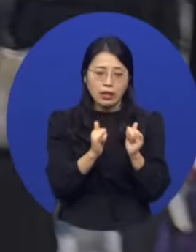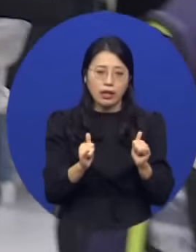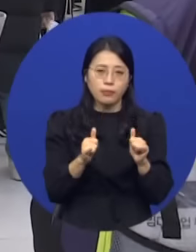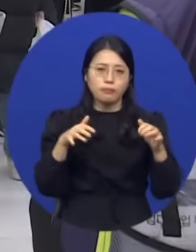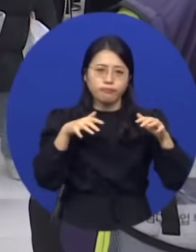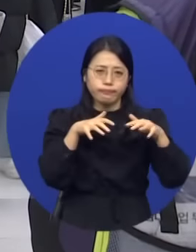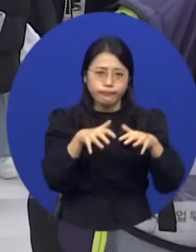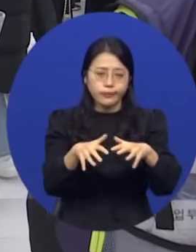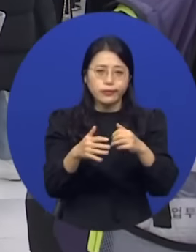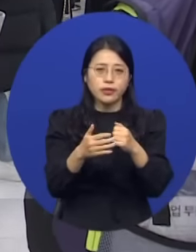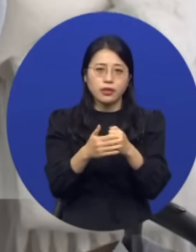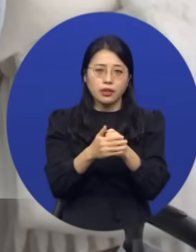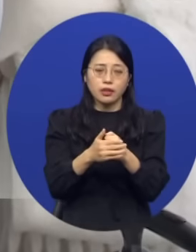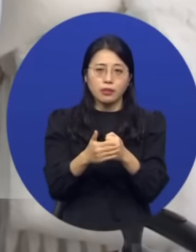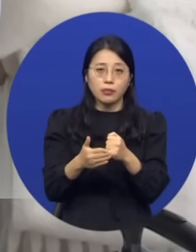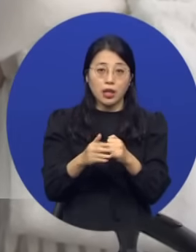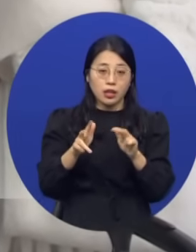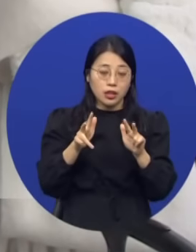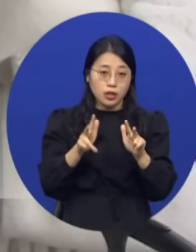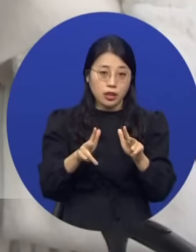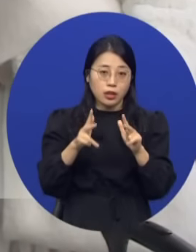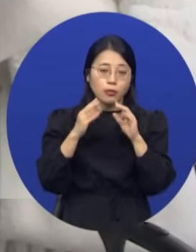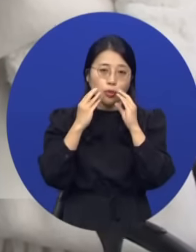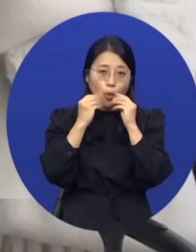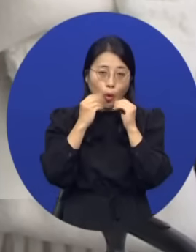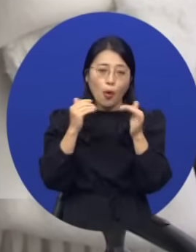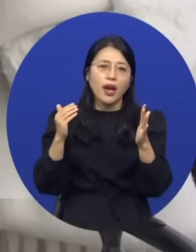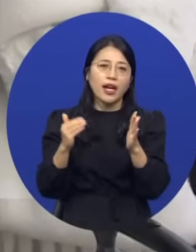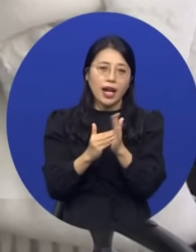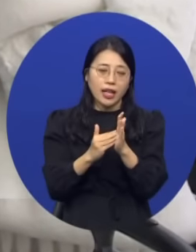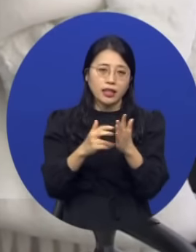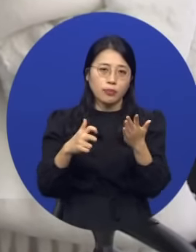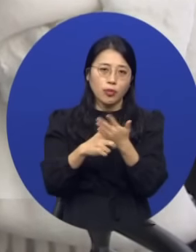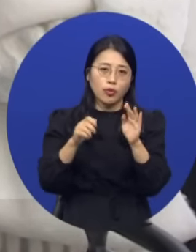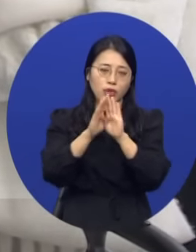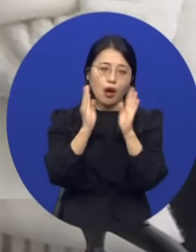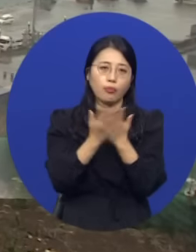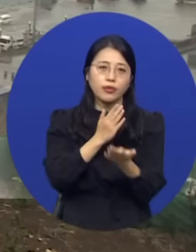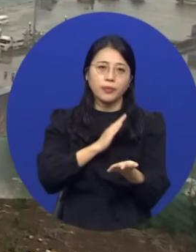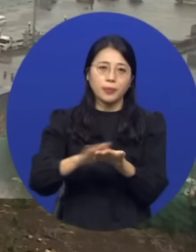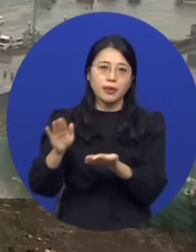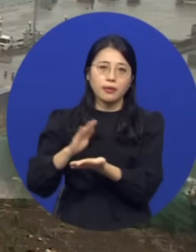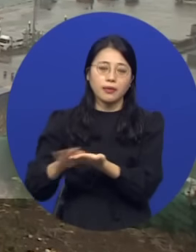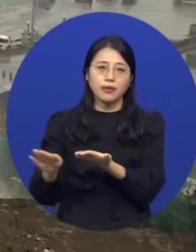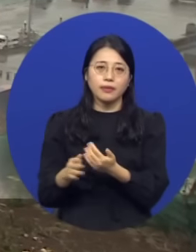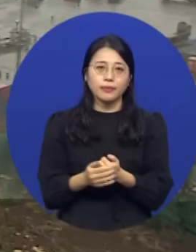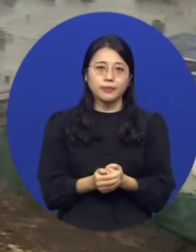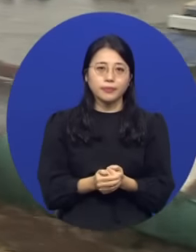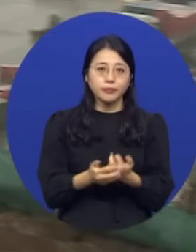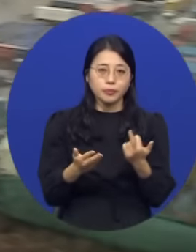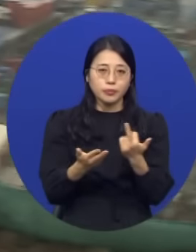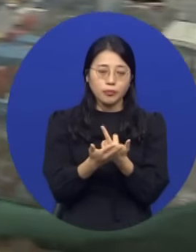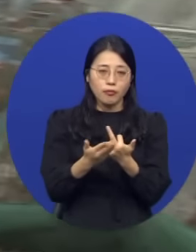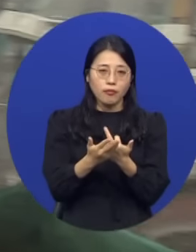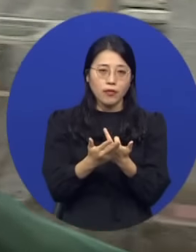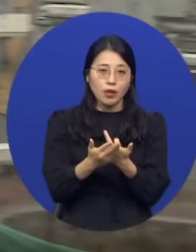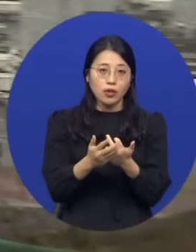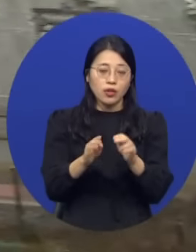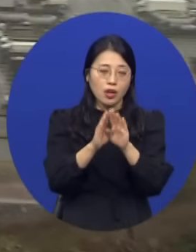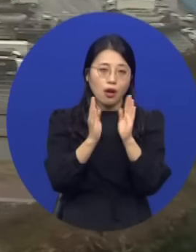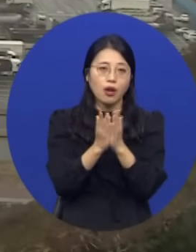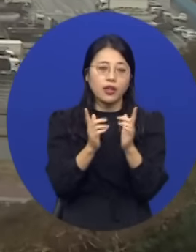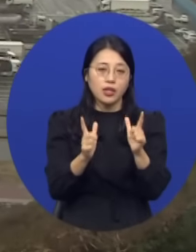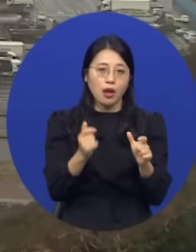몰리면서 제주발 항공기 좌석은 토요일까지 대부분 매진됐습니다. 제주도 전 해상에